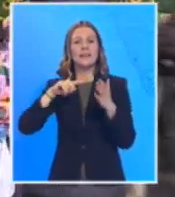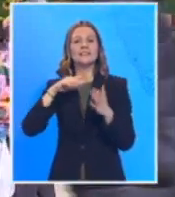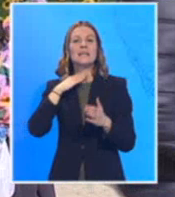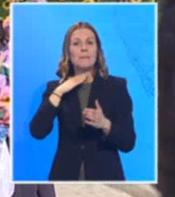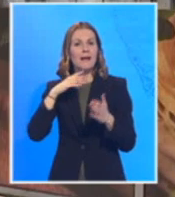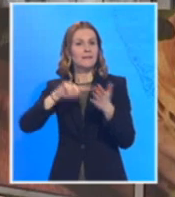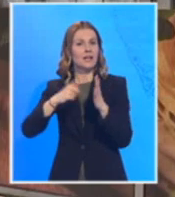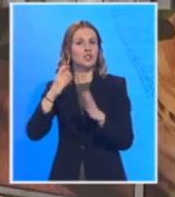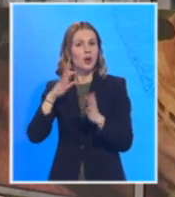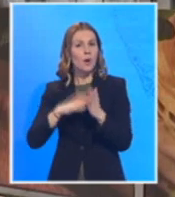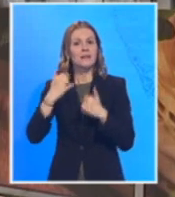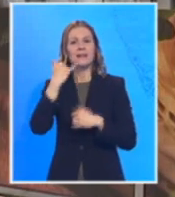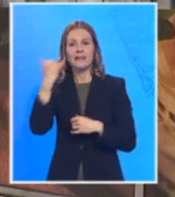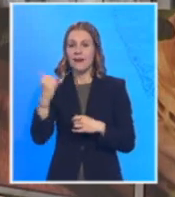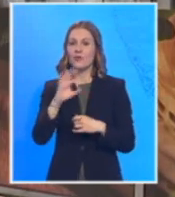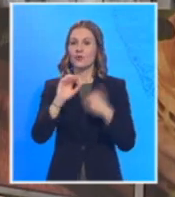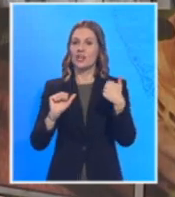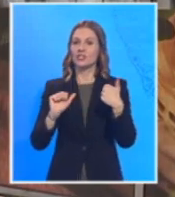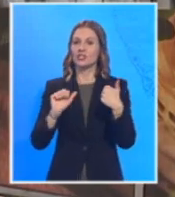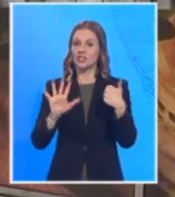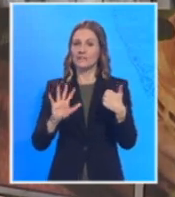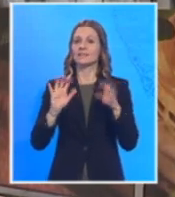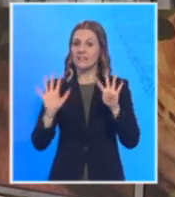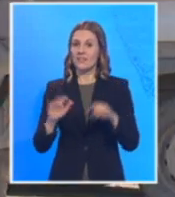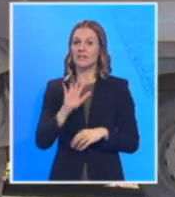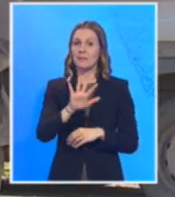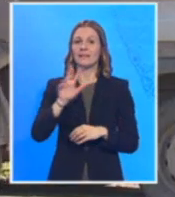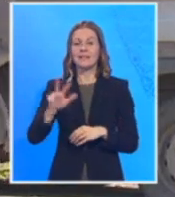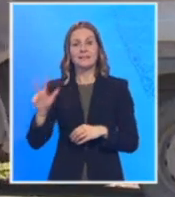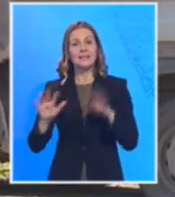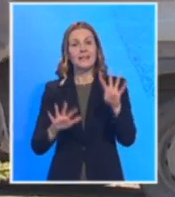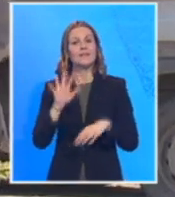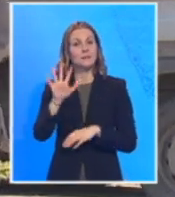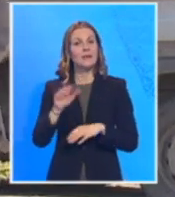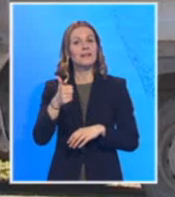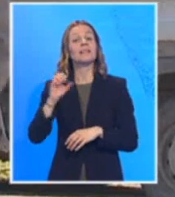upok.org@gmail.com ili putem telefona na broj 069